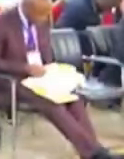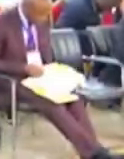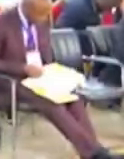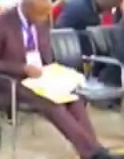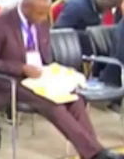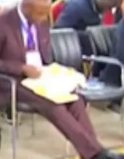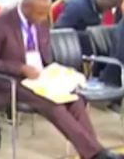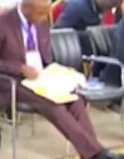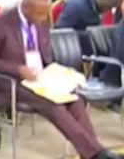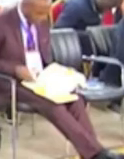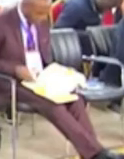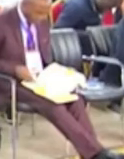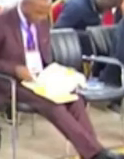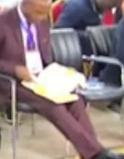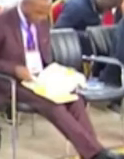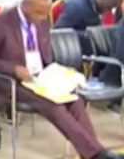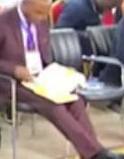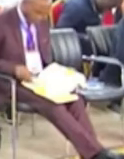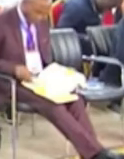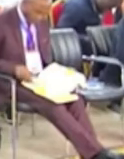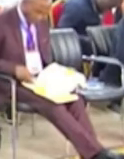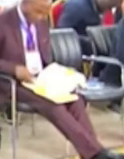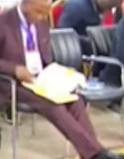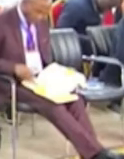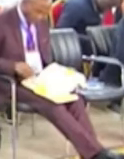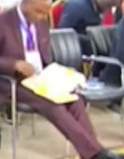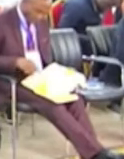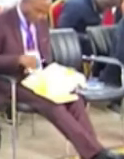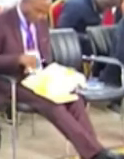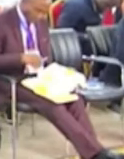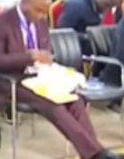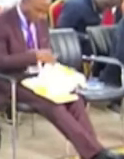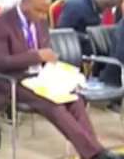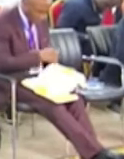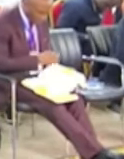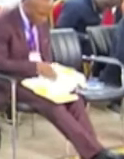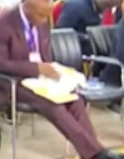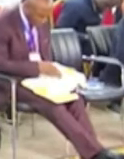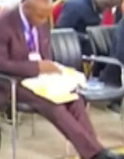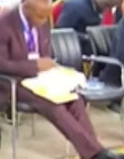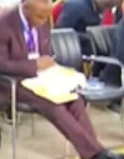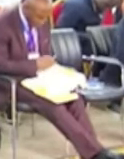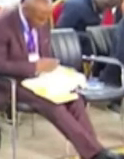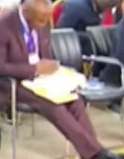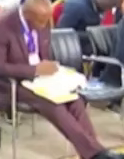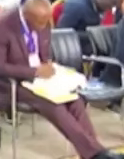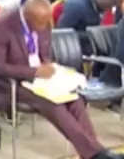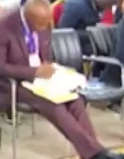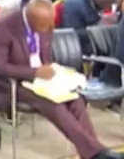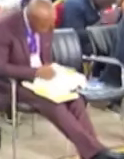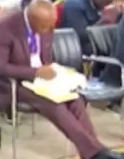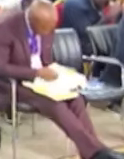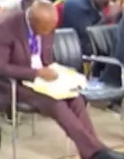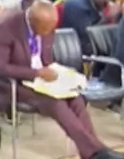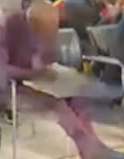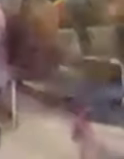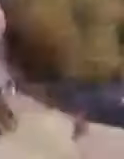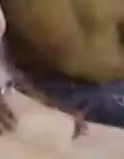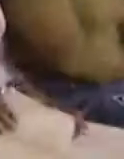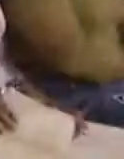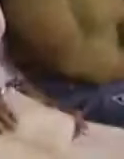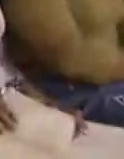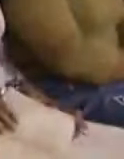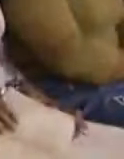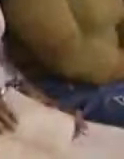du péché nous nous attachons Seigneur et nous continuons avec le Seigneur après avoir levé la main tu dit oui